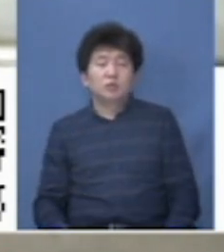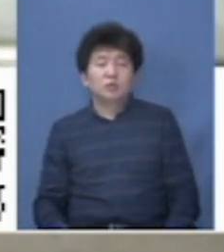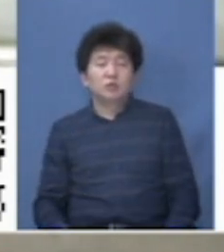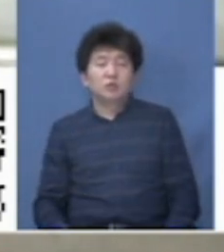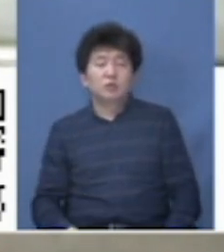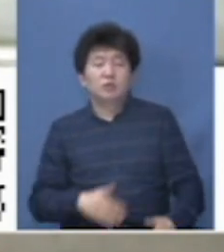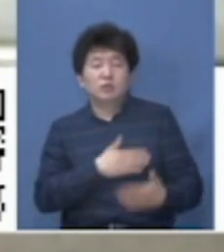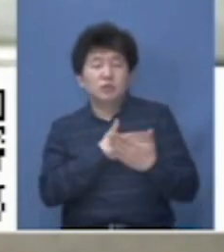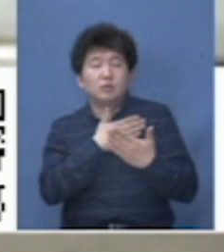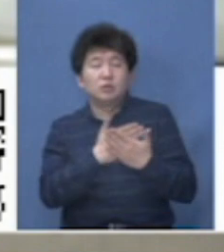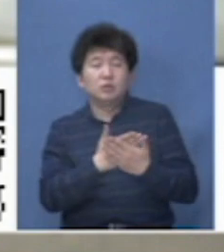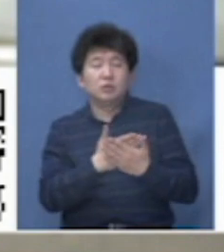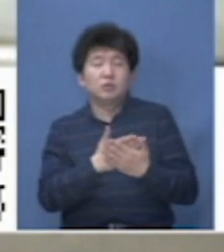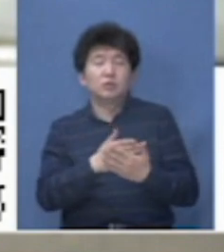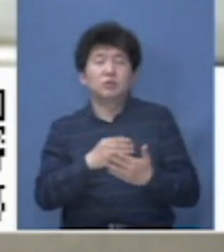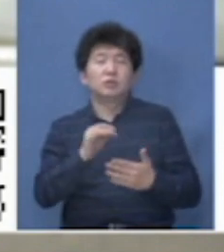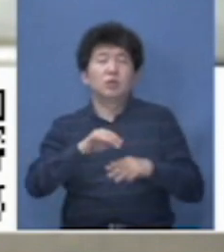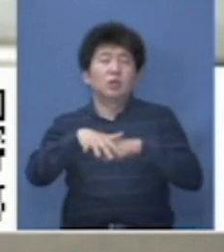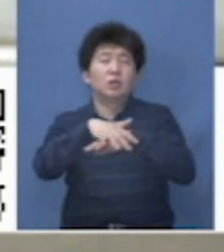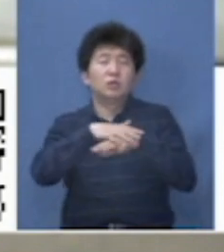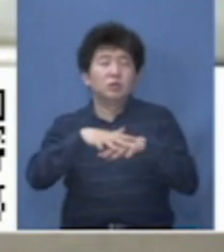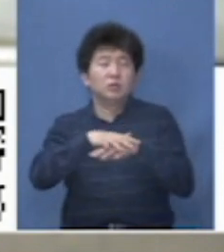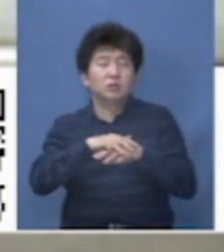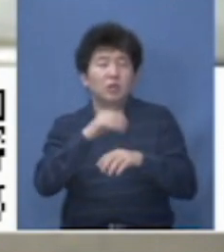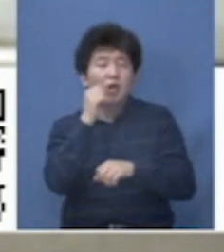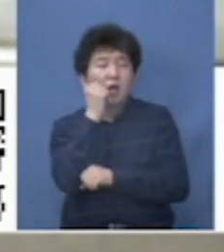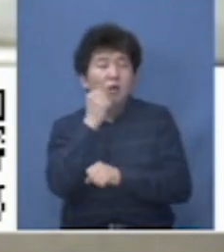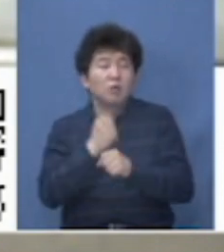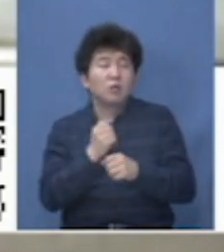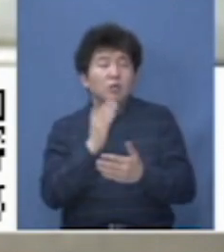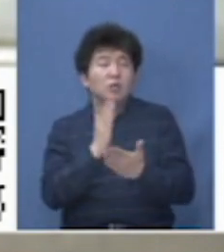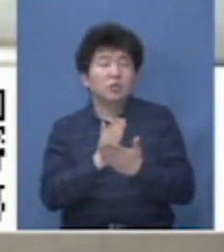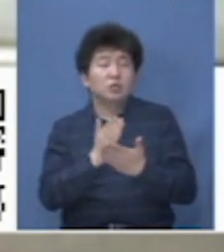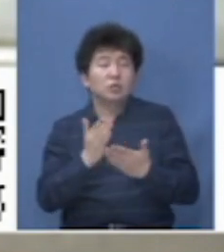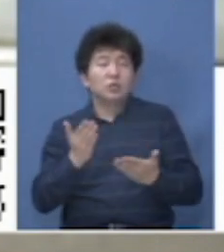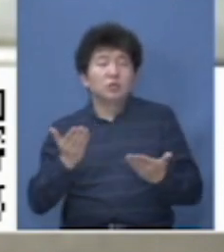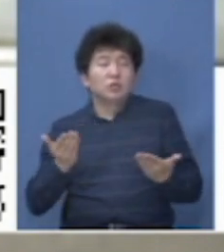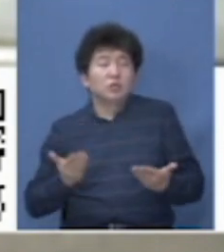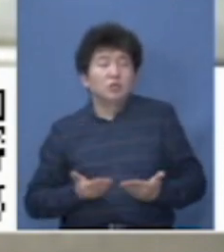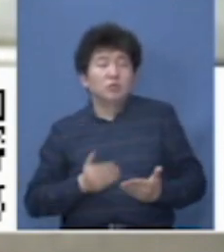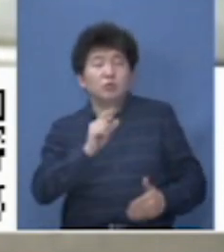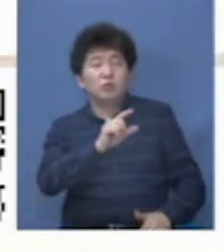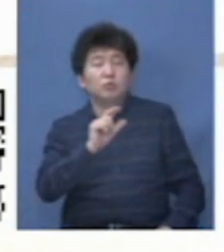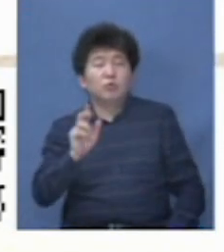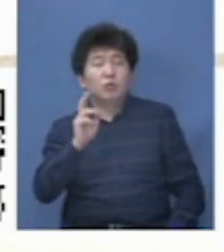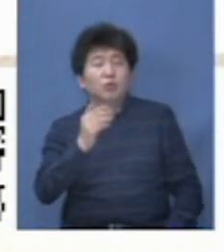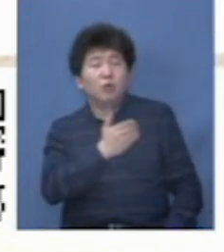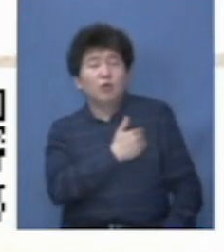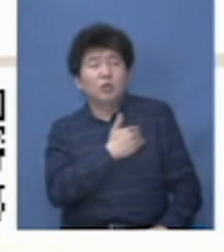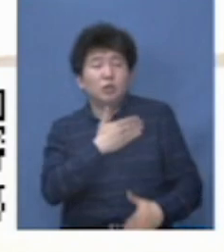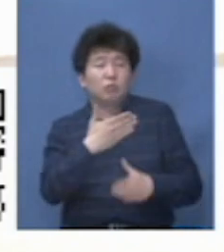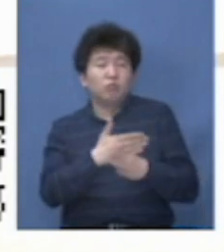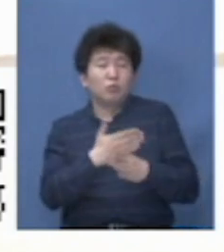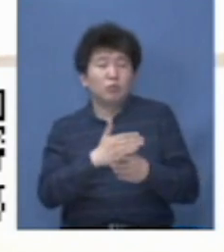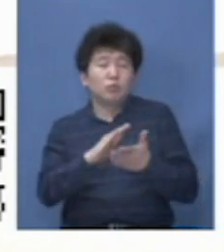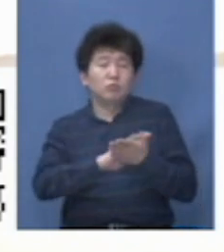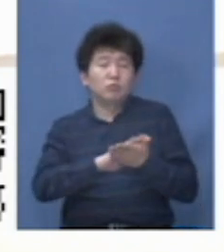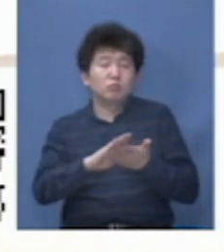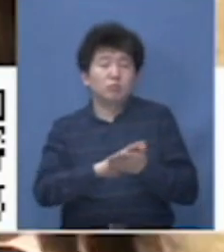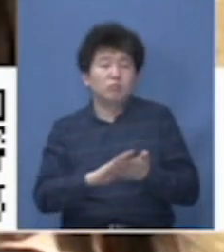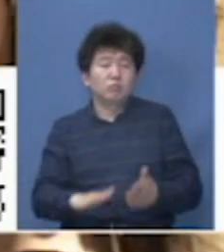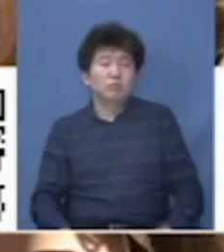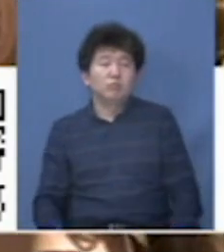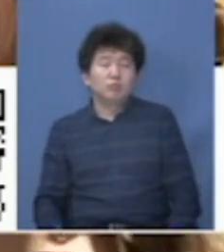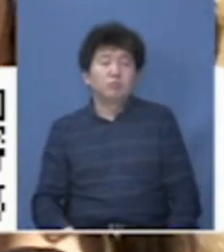работники и соцзащита. Также есть ряд жителей, которые решили помочь по уборке территории. По словам представителей